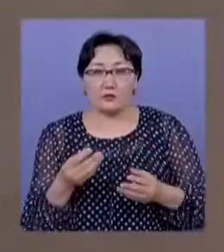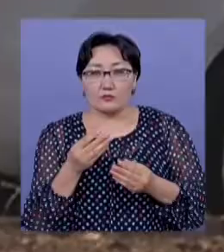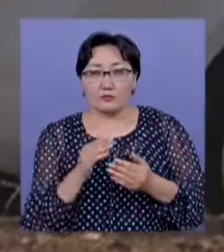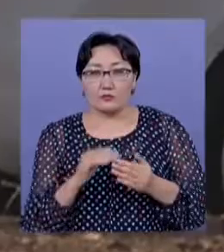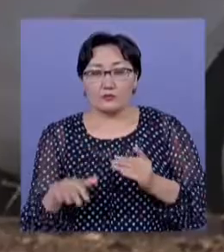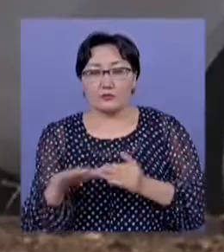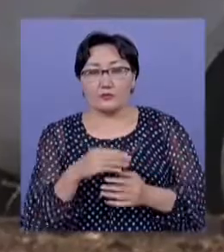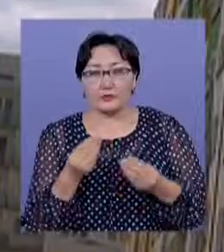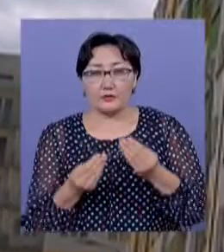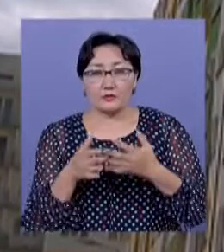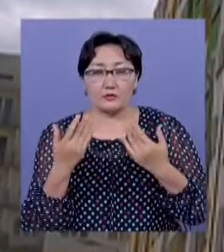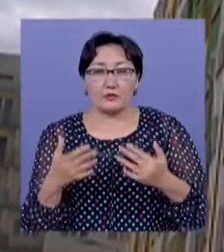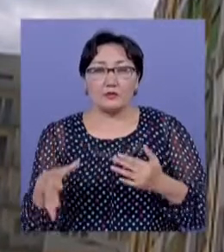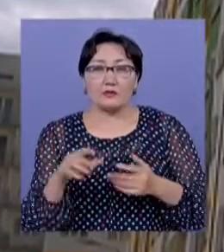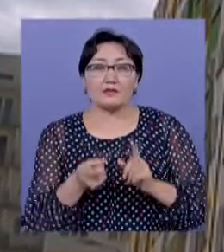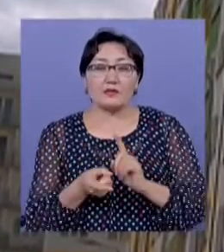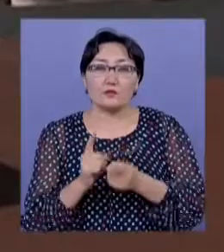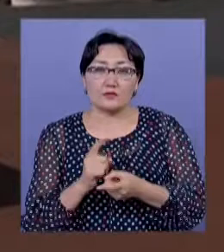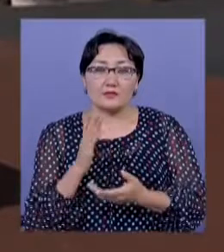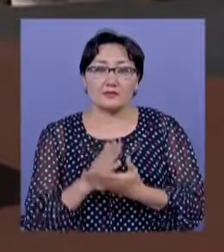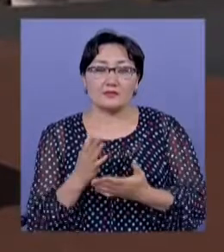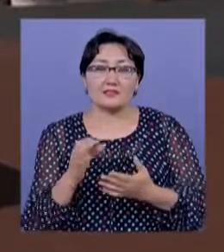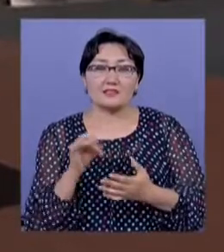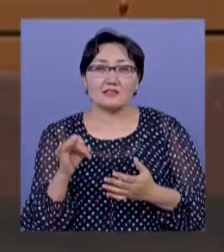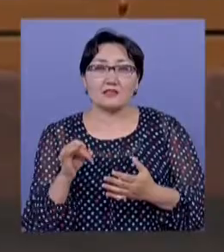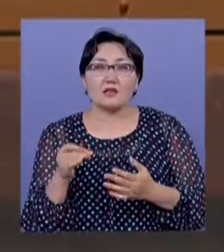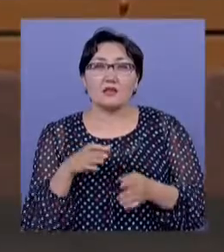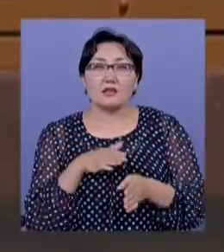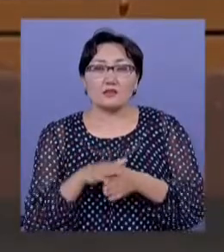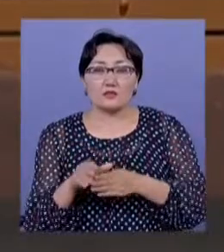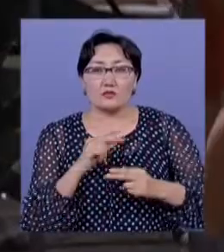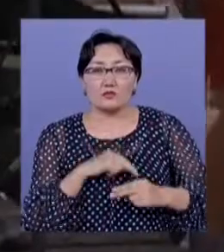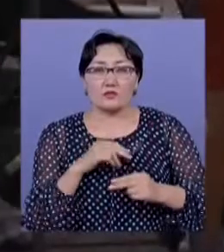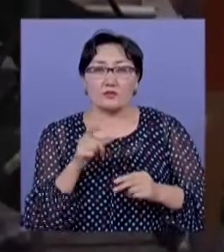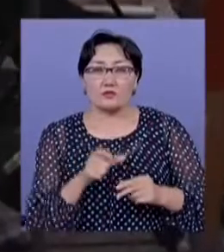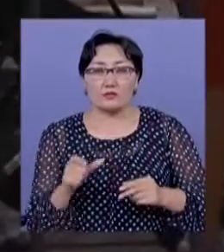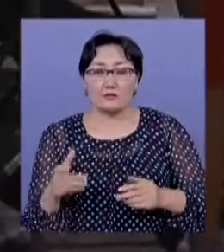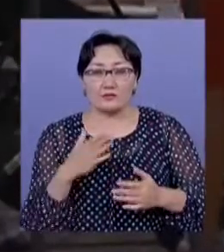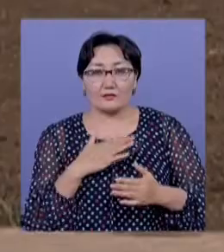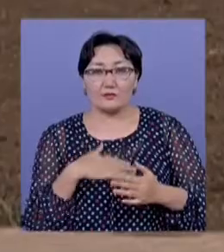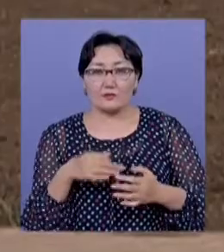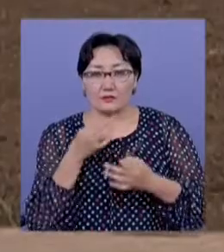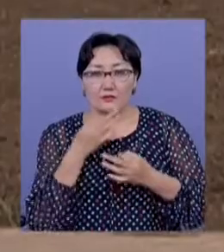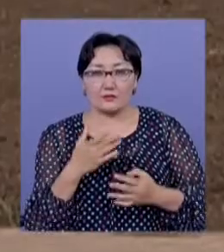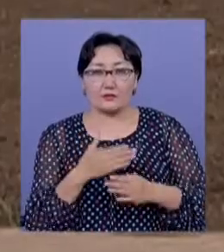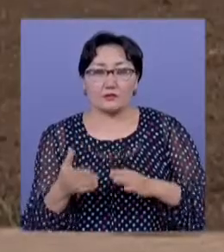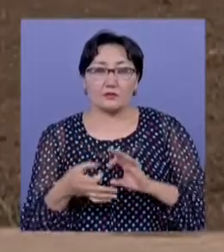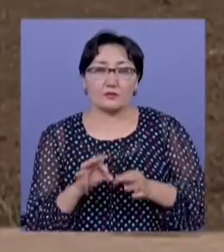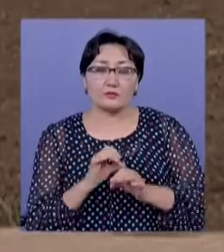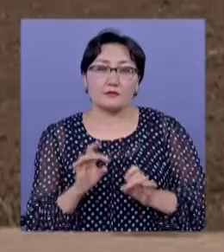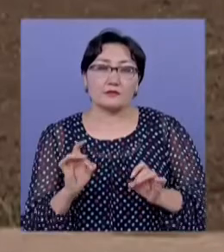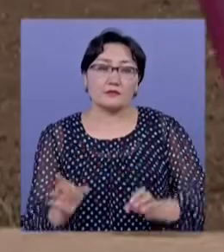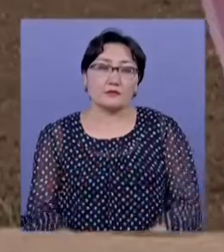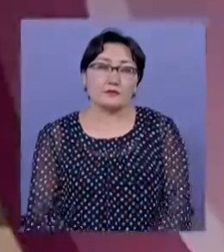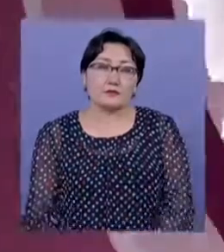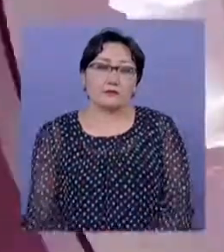бәрі. Онда қандай өзгерістер орын алды және атқарылған жұмыстар тұрғындардың көңілінен шықты ма, мен Айдана Мейрамбайқызы біліп қайттым.